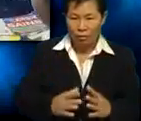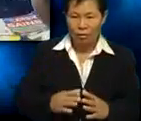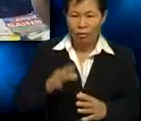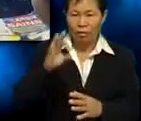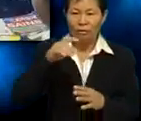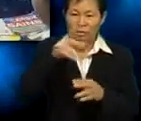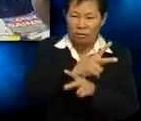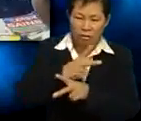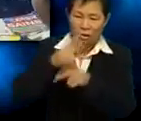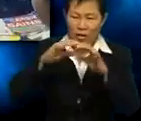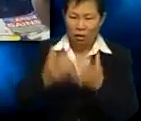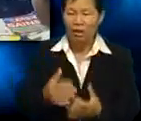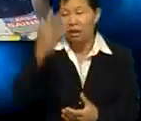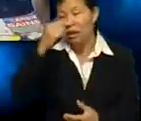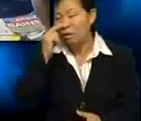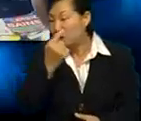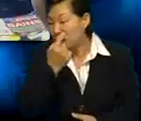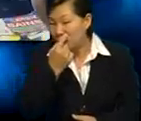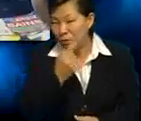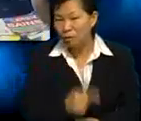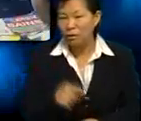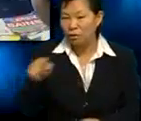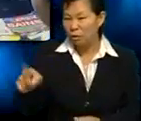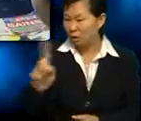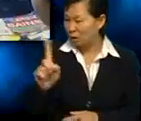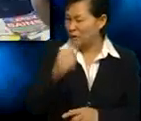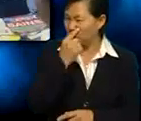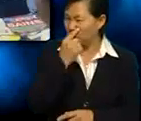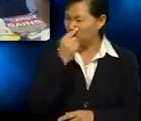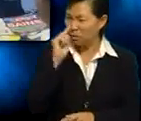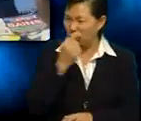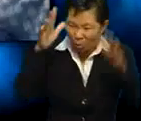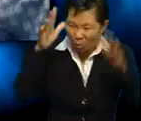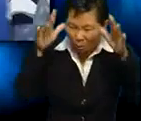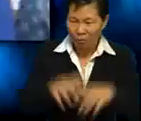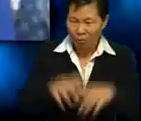kelas. Lina, awak sibuk kenapa? Saya tak kacau awak. Awak jangan nak sibuk-sibuk.